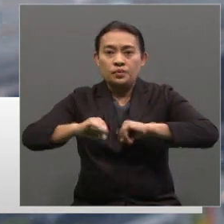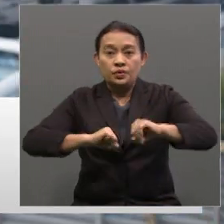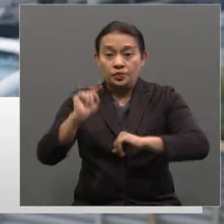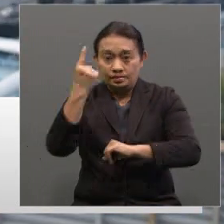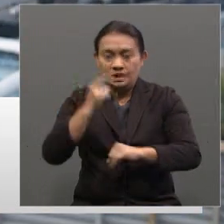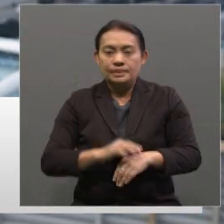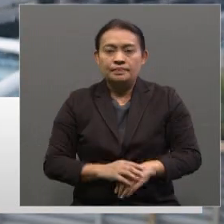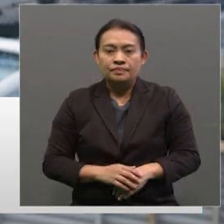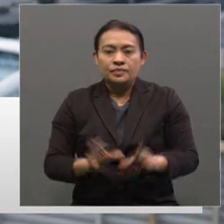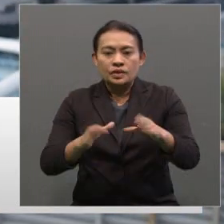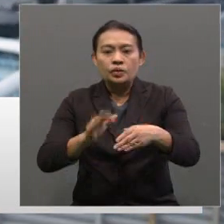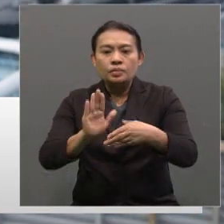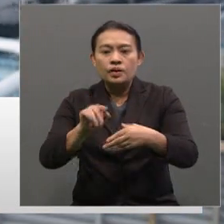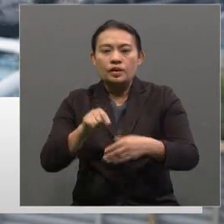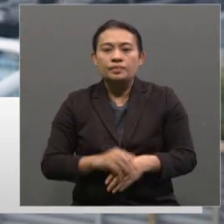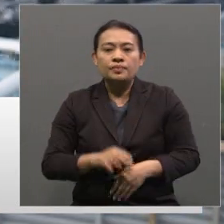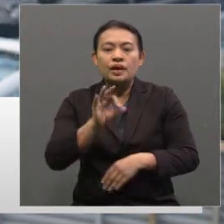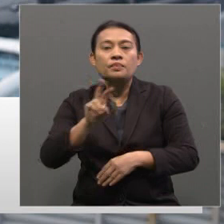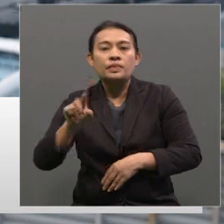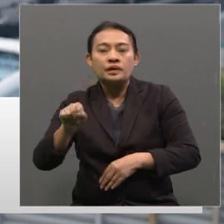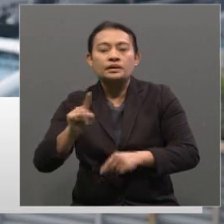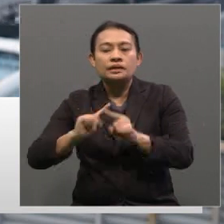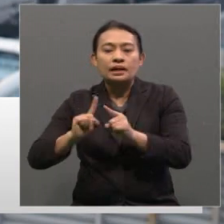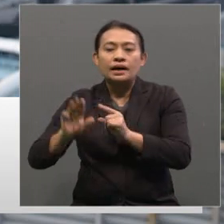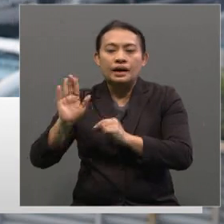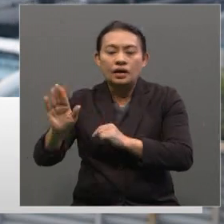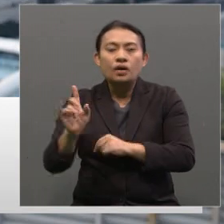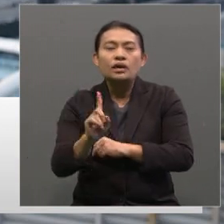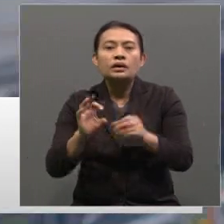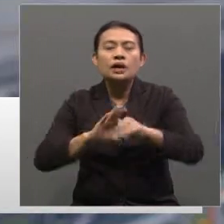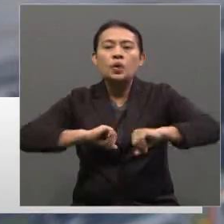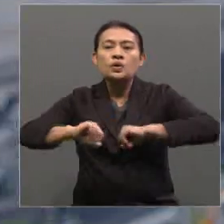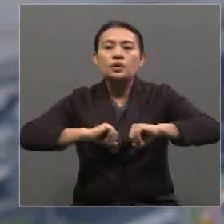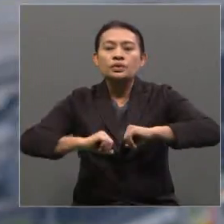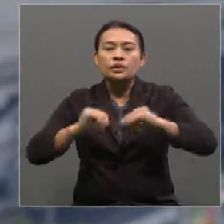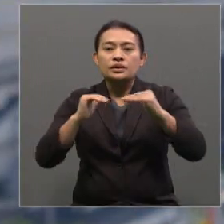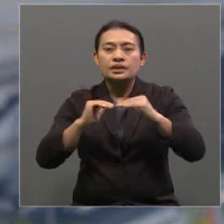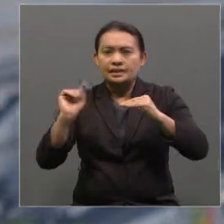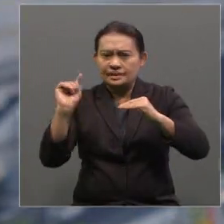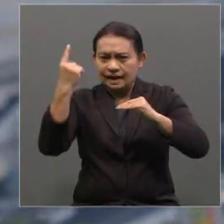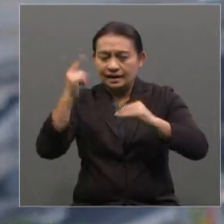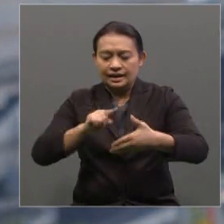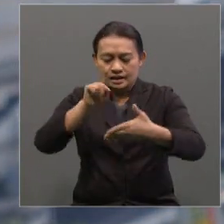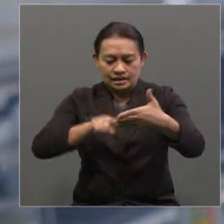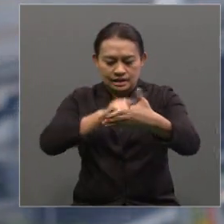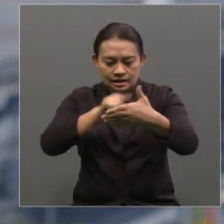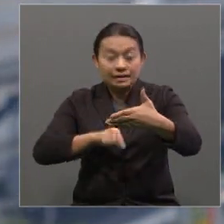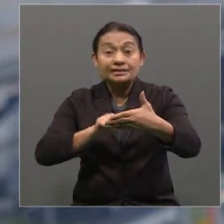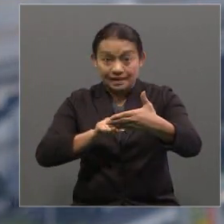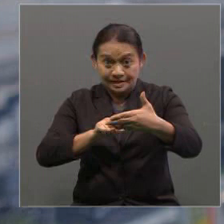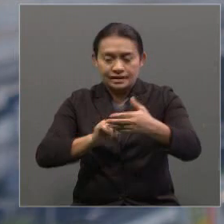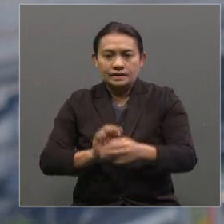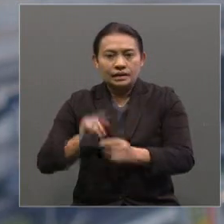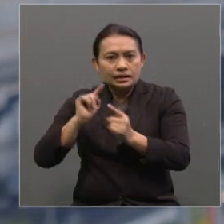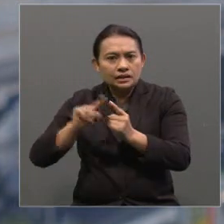ที่เรียกว่า First Voter หรือว่าจะเป็น Second Voter เป็นคนที่มีสิทธิ์เลือกตั้งครั้งแรกหรือเคยเลือกตั้งมาแล้วครั้งที่